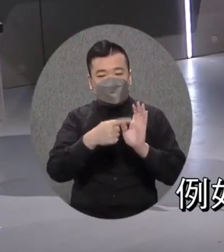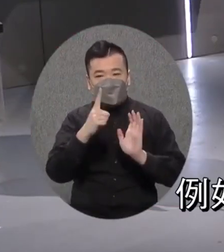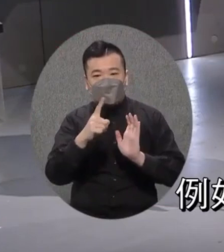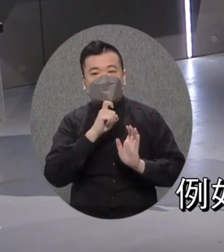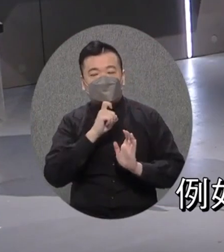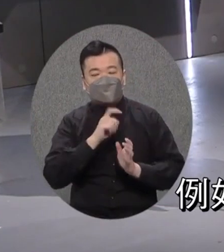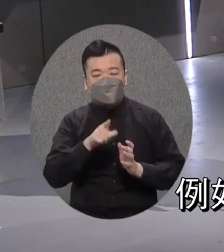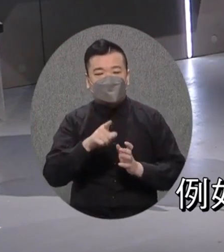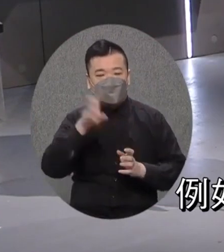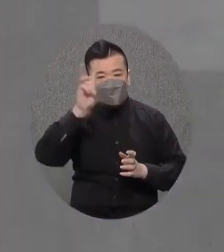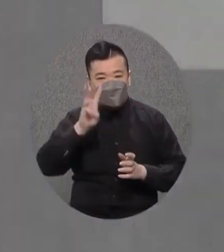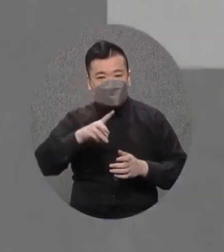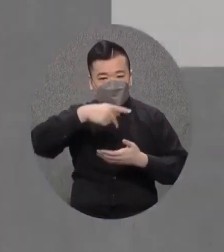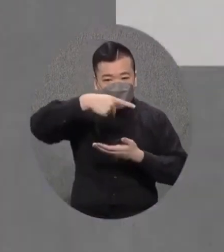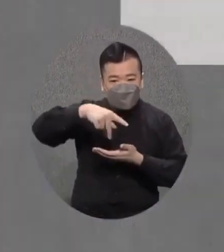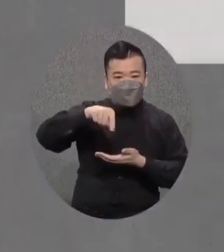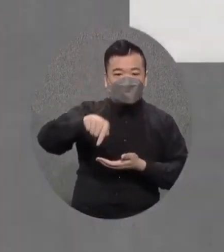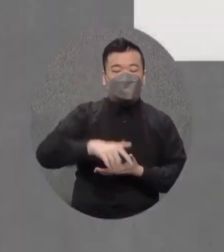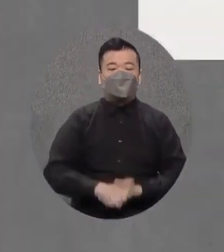有個作品叫做《水中舞》。